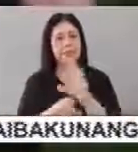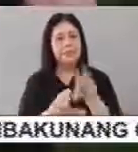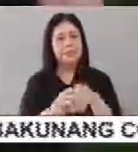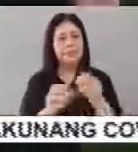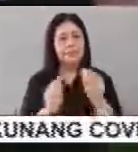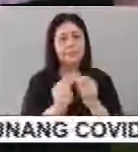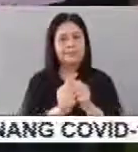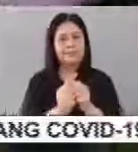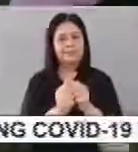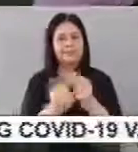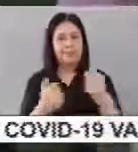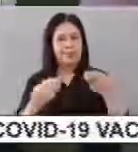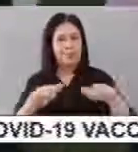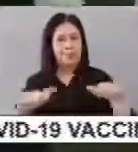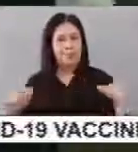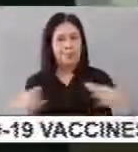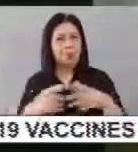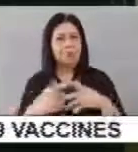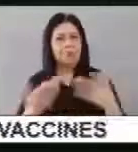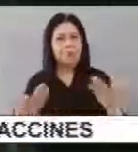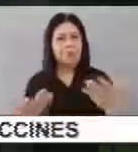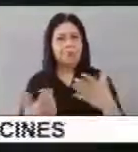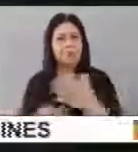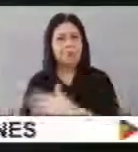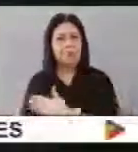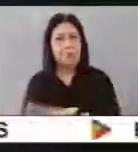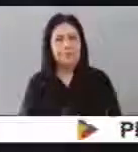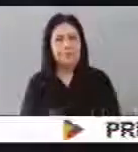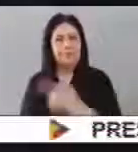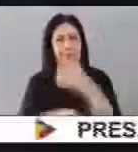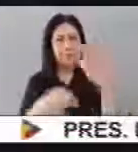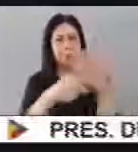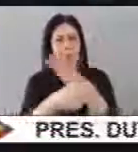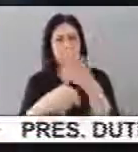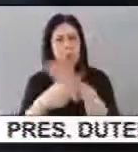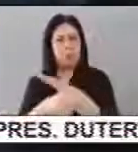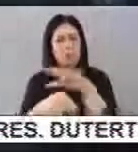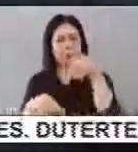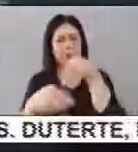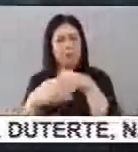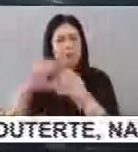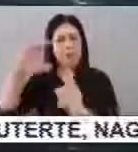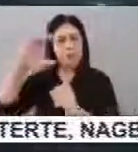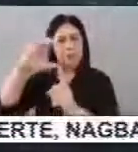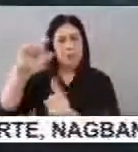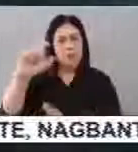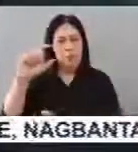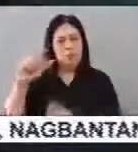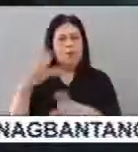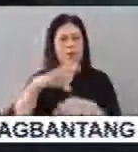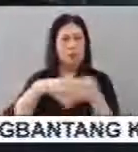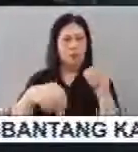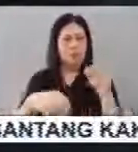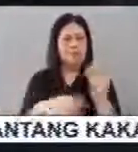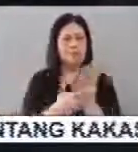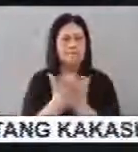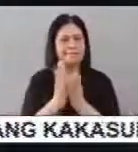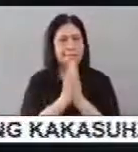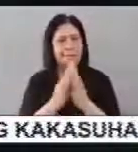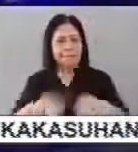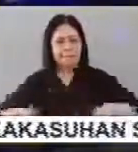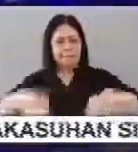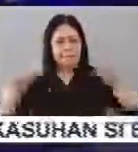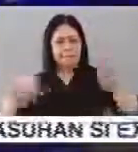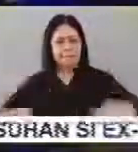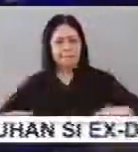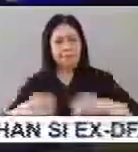Ginuginita taon-taon ang Eid al-Adha o ang Festival of the Sacrifice upang alalahanin ang pagsasakripisyo ni Abraham